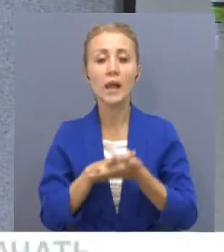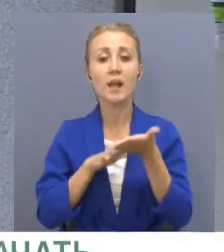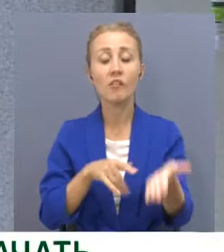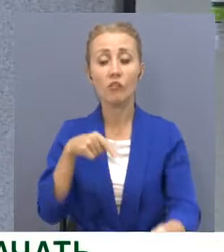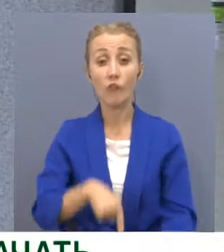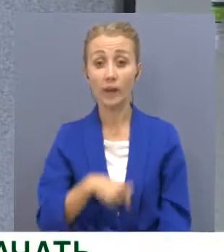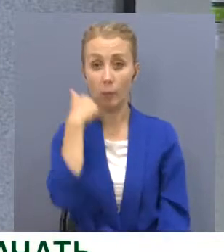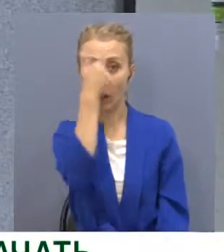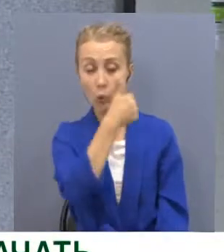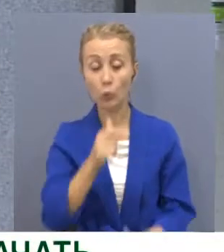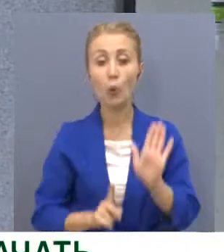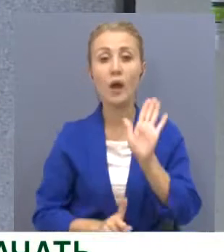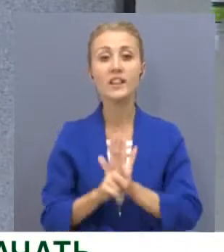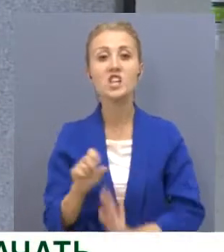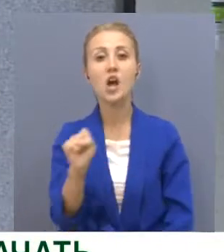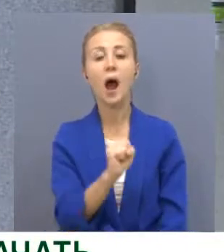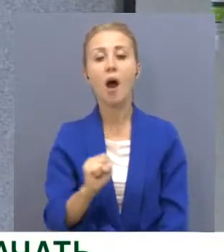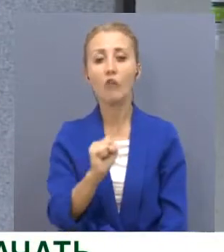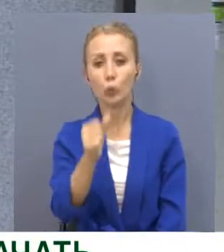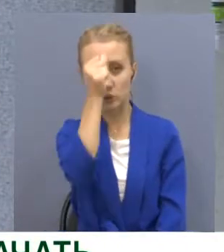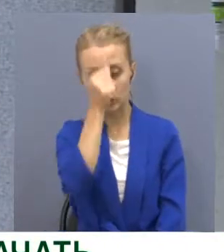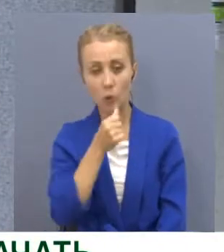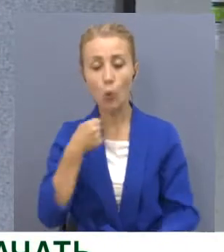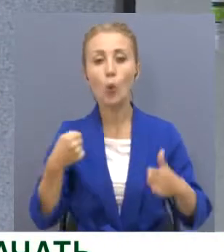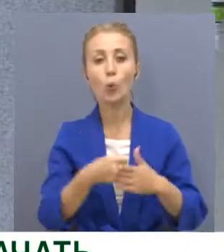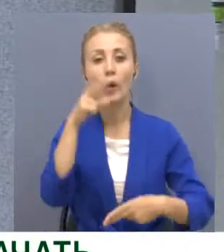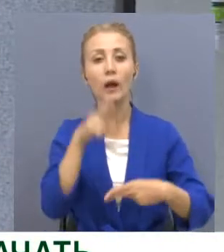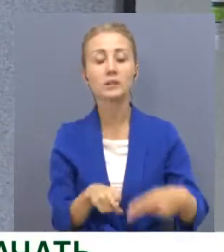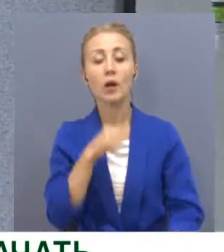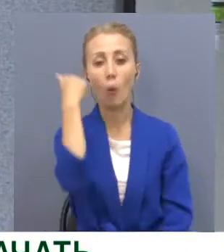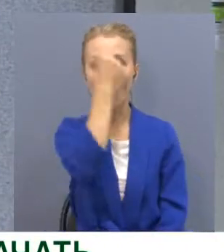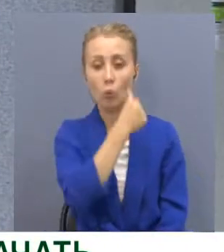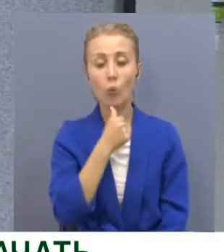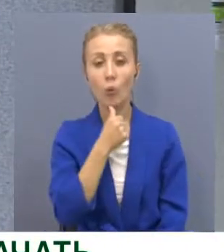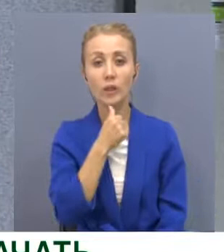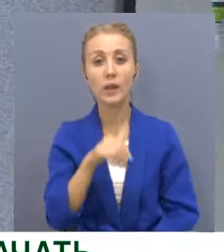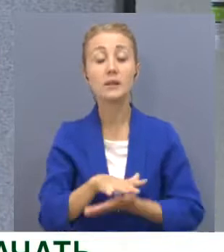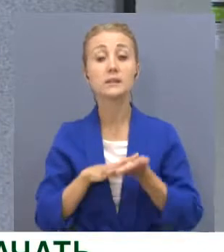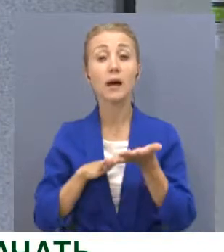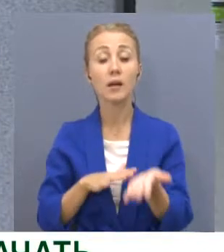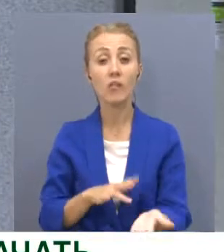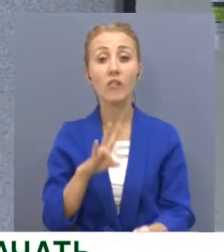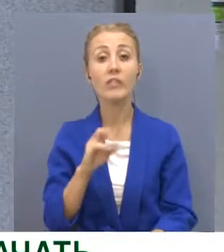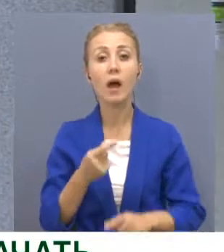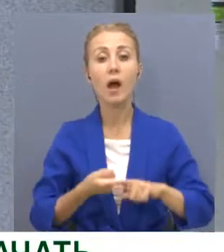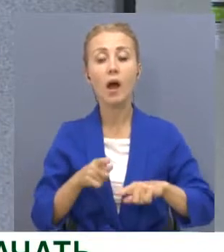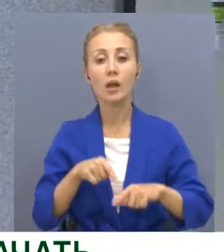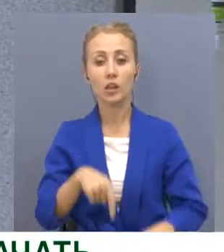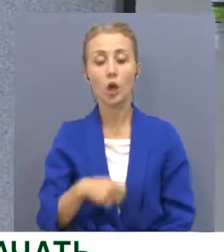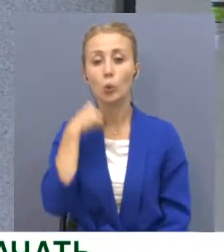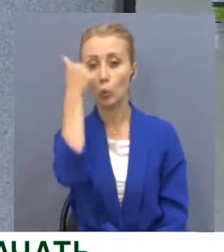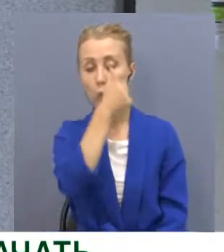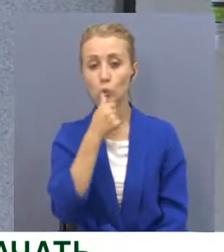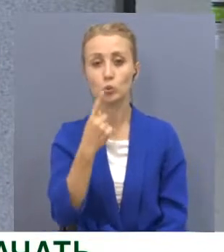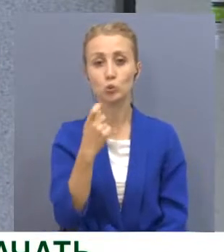году. Начиная с августа месяца до конца года, то есть заявка на этот год составляет